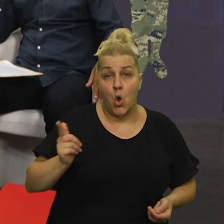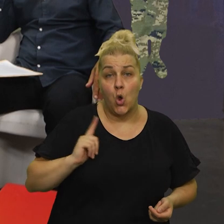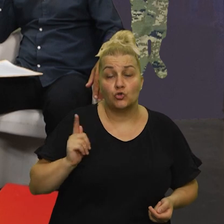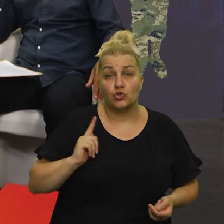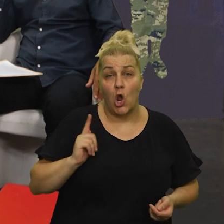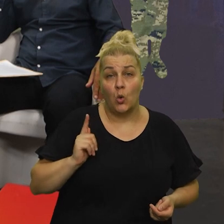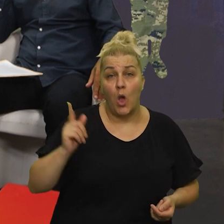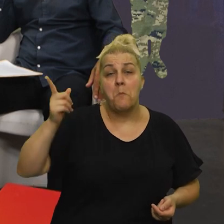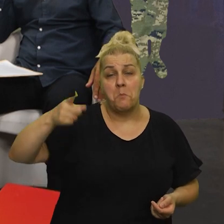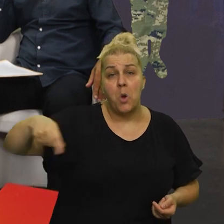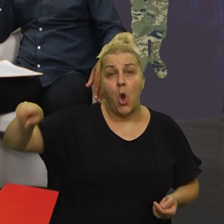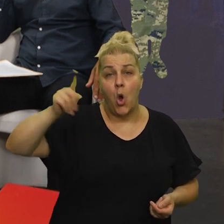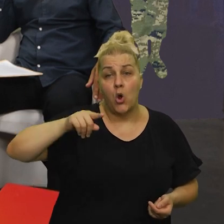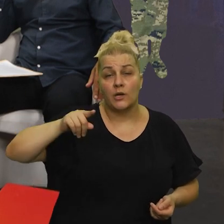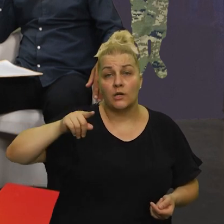da će oni